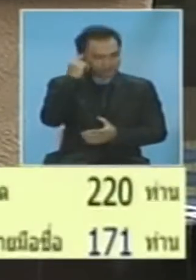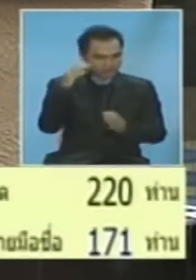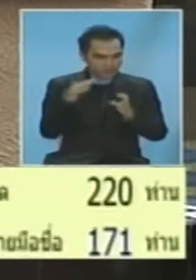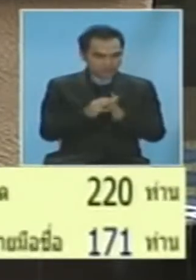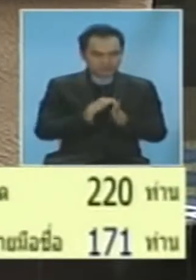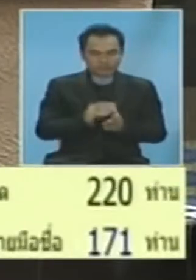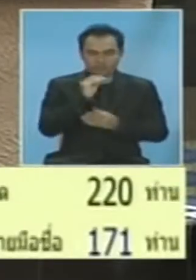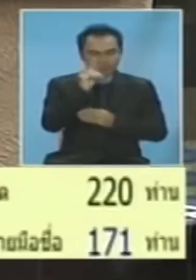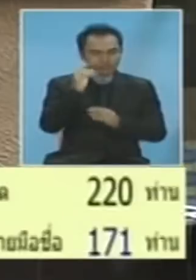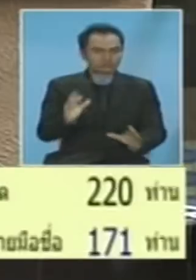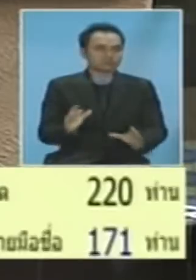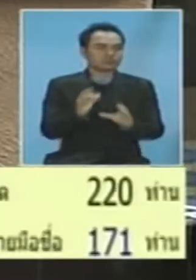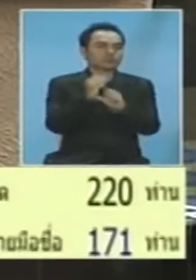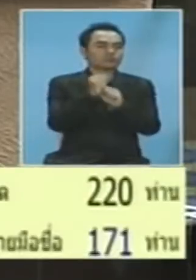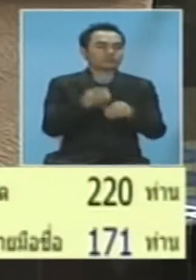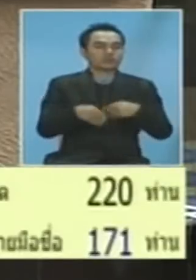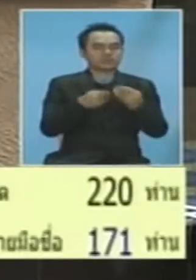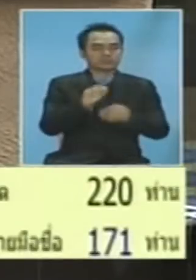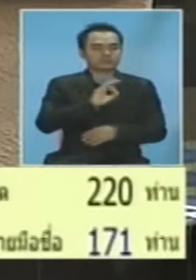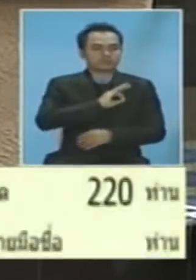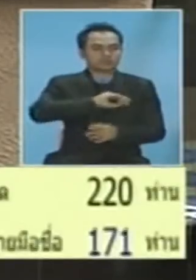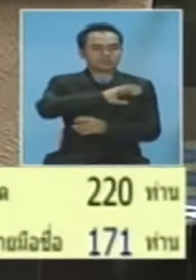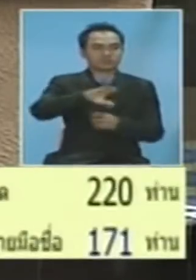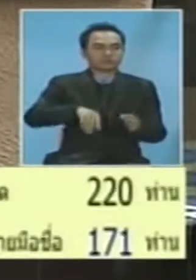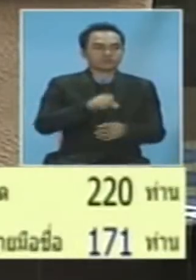ป็นการสรุปให้ท่านสมาชิกสภ